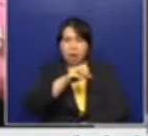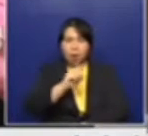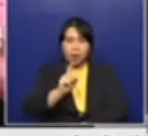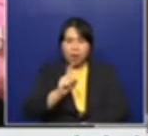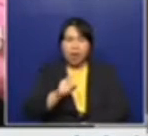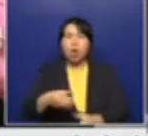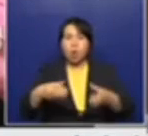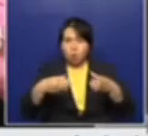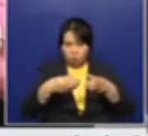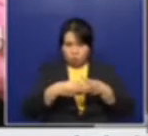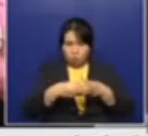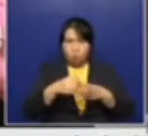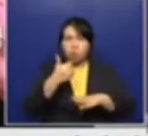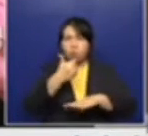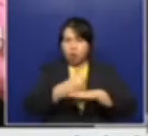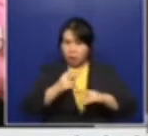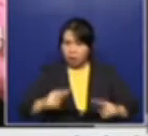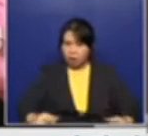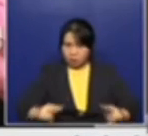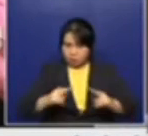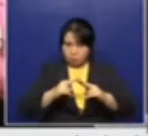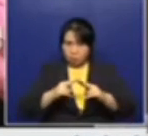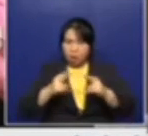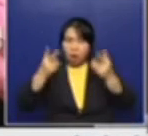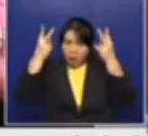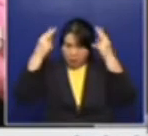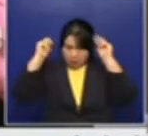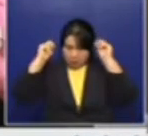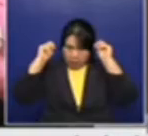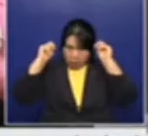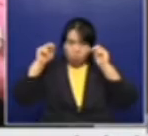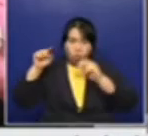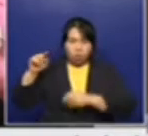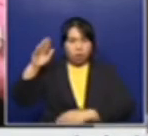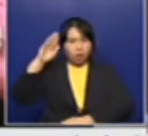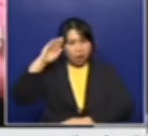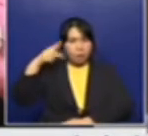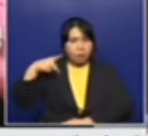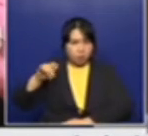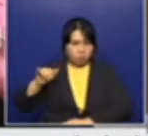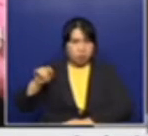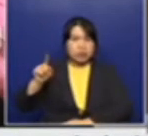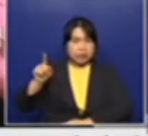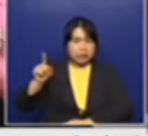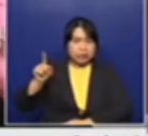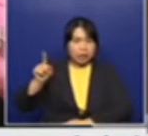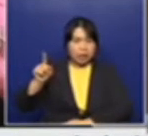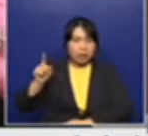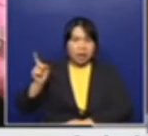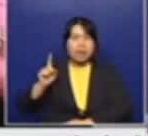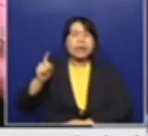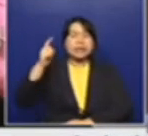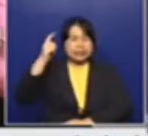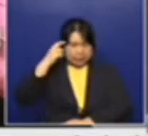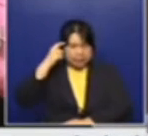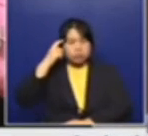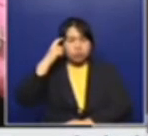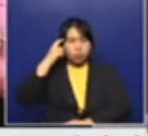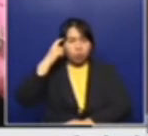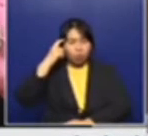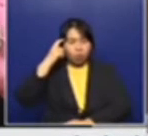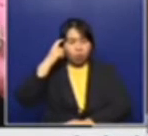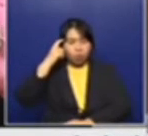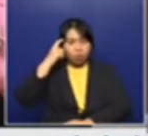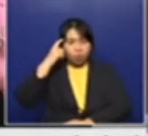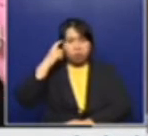รัฐมนตรีหรือนายกรัฐมนตรีโดยพลเอกประยุทธ์จันทร์โอชาจะต้องมีดำริว่าจะ